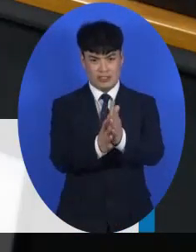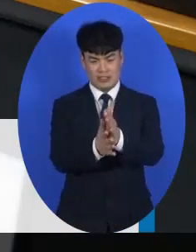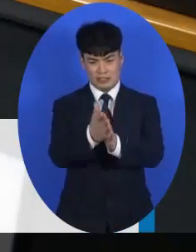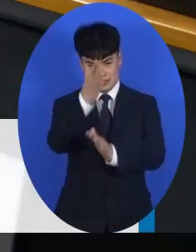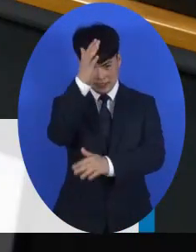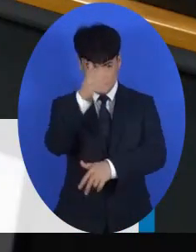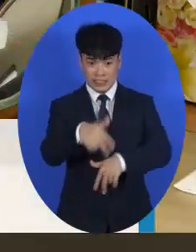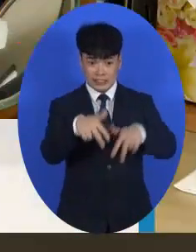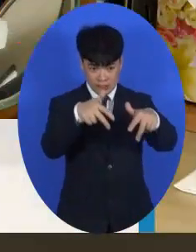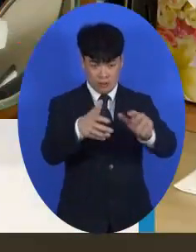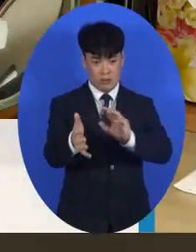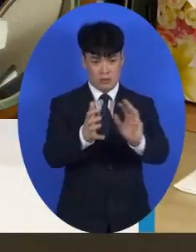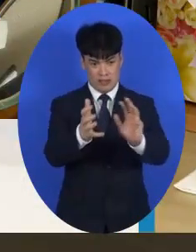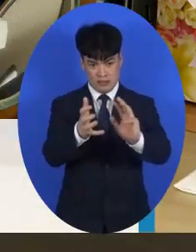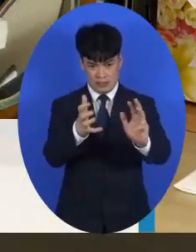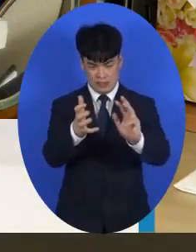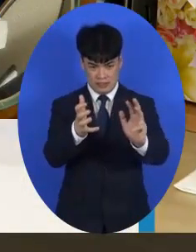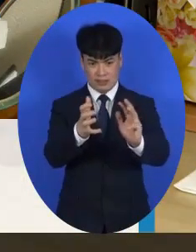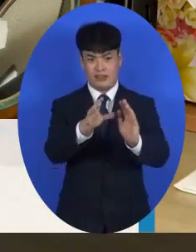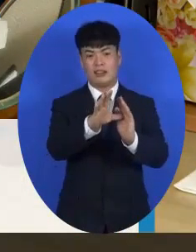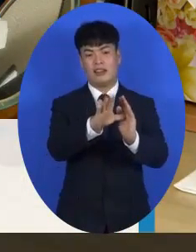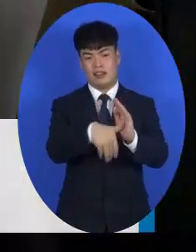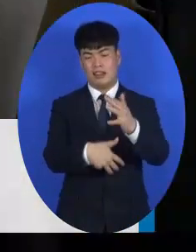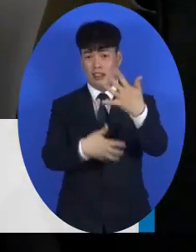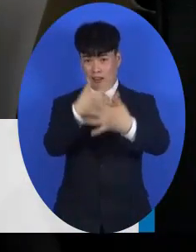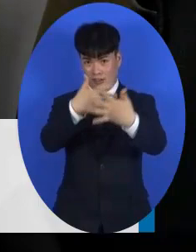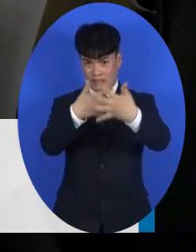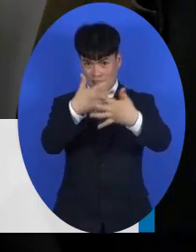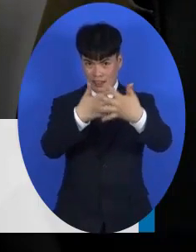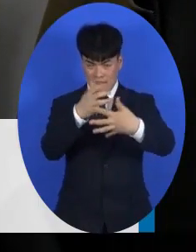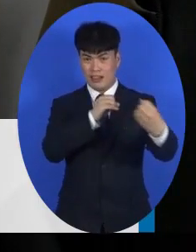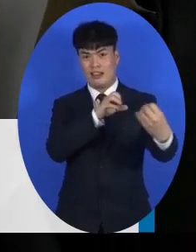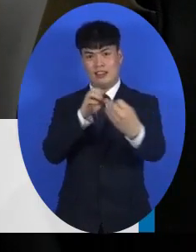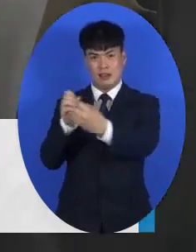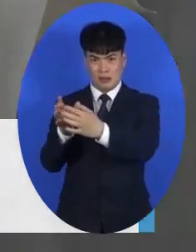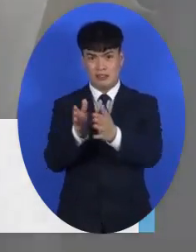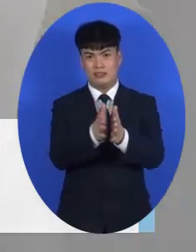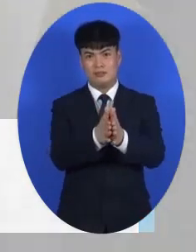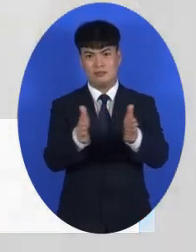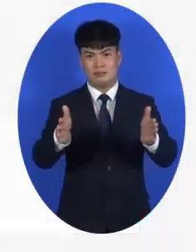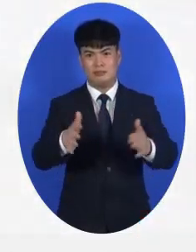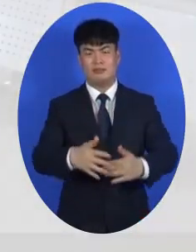최란 씨가 직원회의 운영의 효율성을 높이기 위해 영상회의 시스템을 도입했습니다.